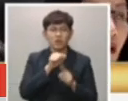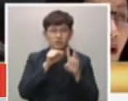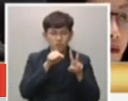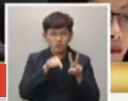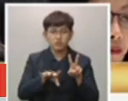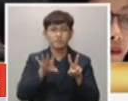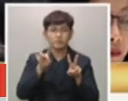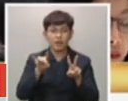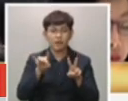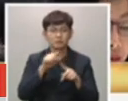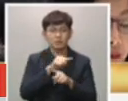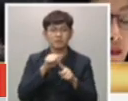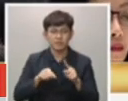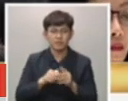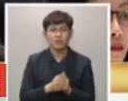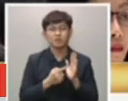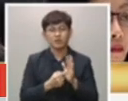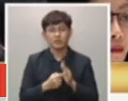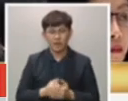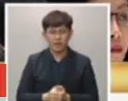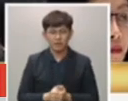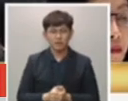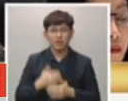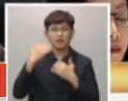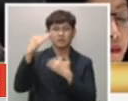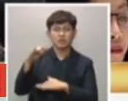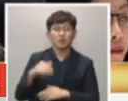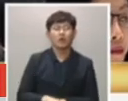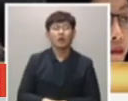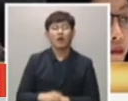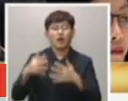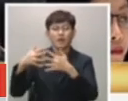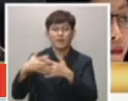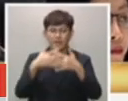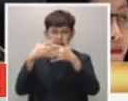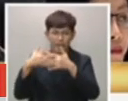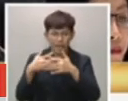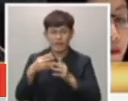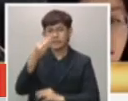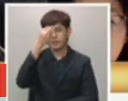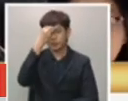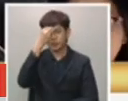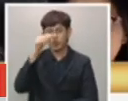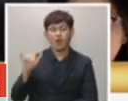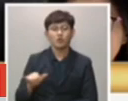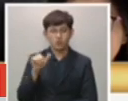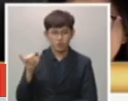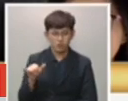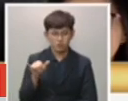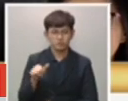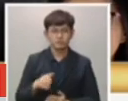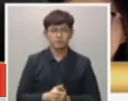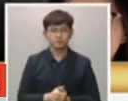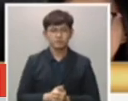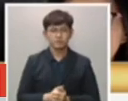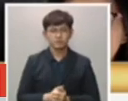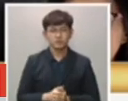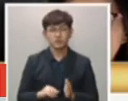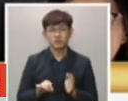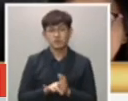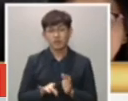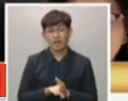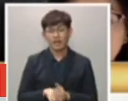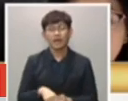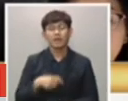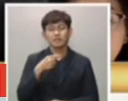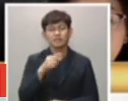ลาดไม่ว่าจะเป็นตลาดใหญ่ๆอย่างสหรัฐญี่ปุ่นหรือว่ายุโรปตัวสุดท้ายที่พูดถึงใน GDP ก็คือเรื่อง